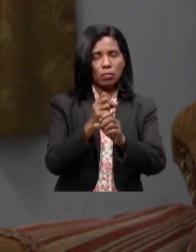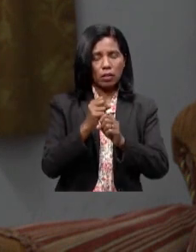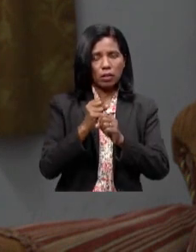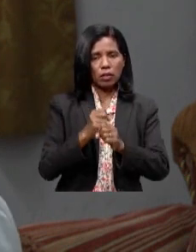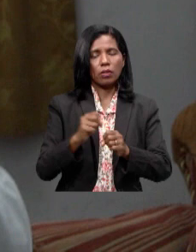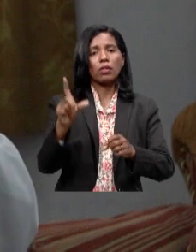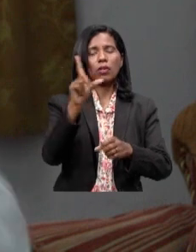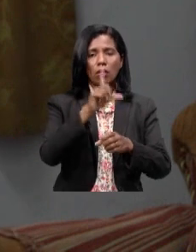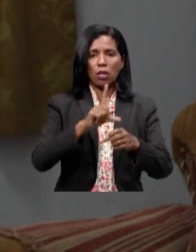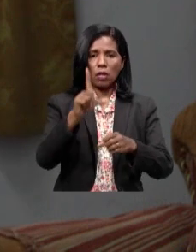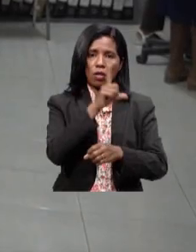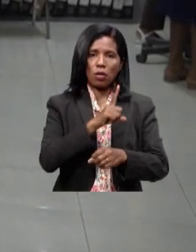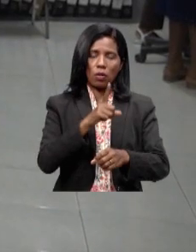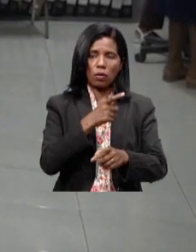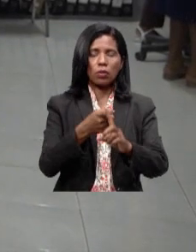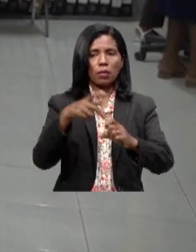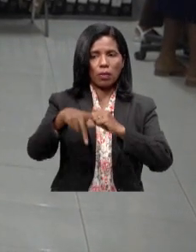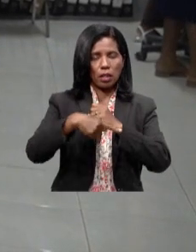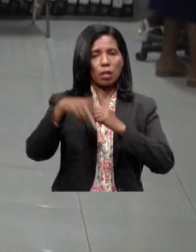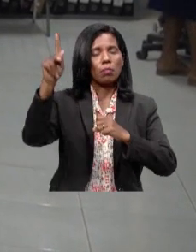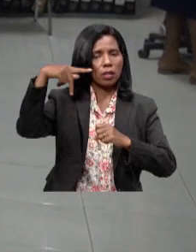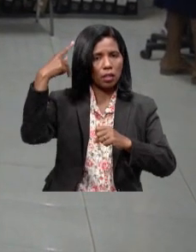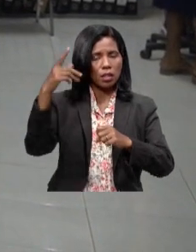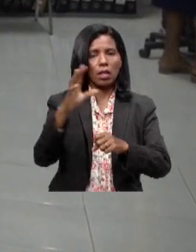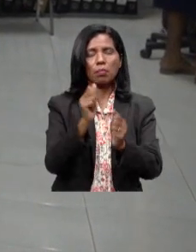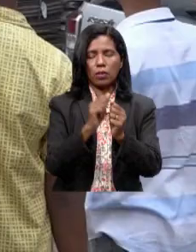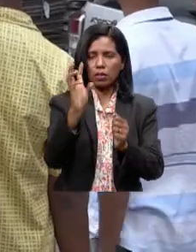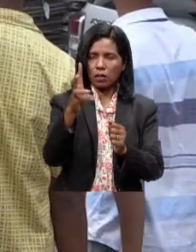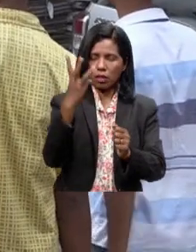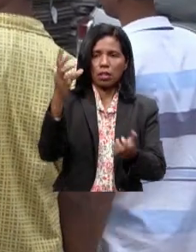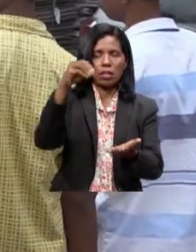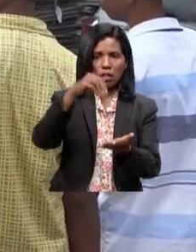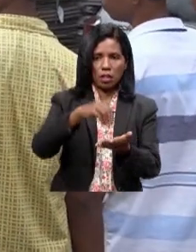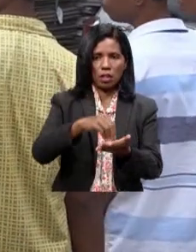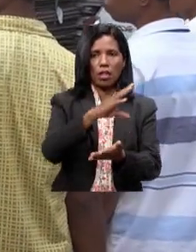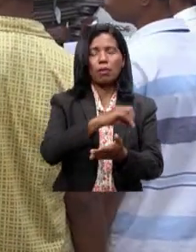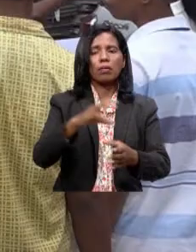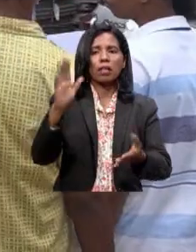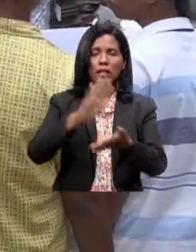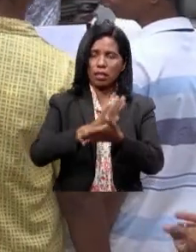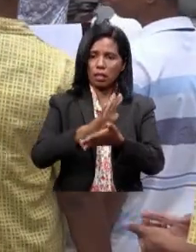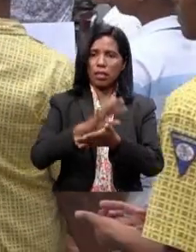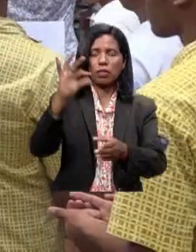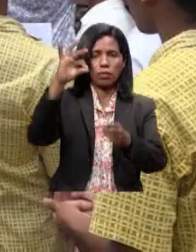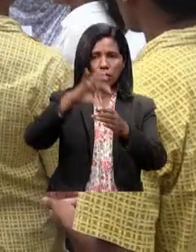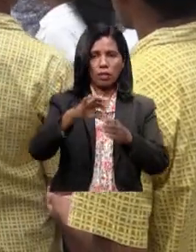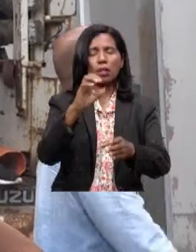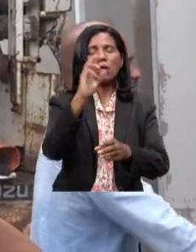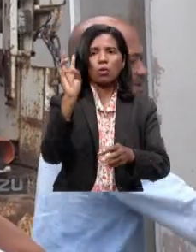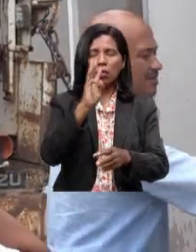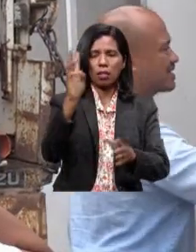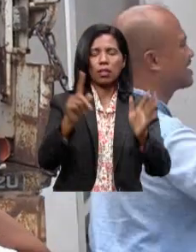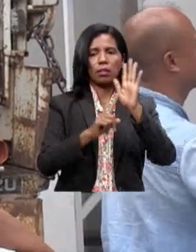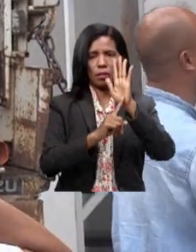husi partido politiku sanulu resing hitu nebe setau iha buletin votu. No kuarta semana ne estai se apresenta modelu